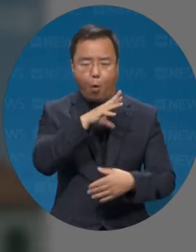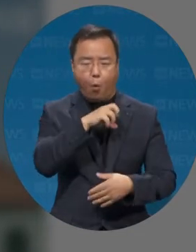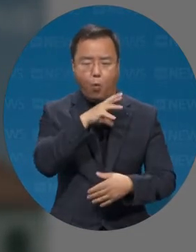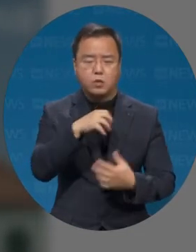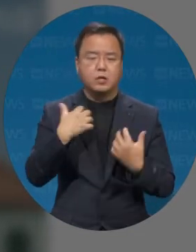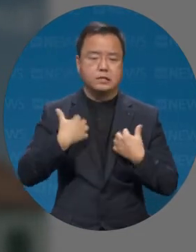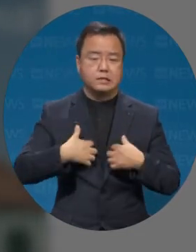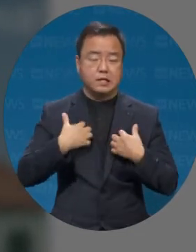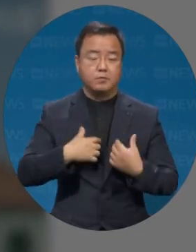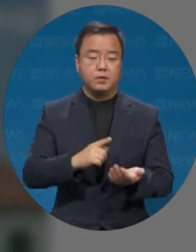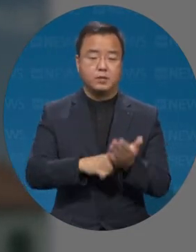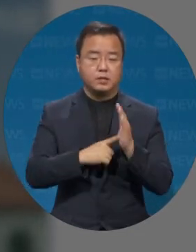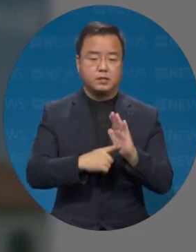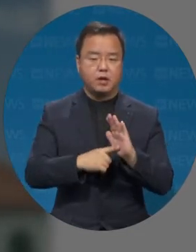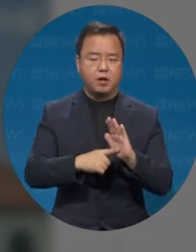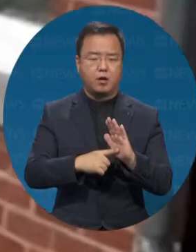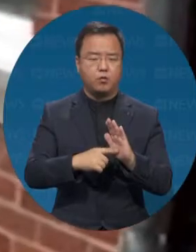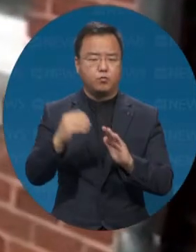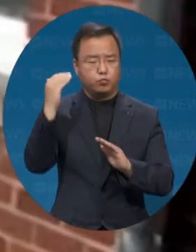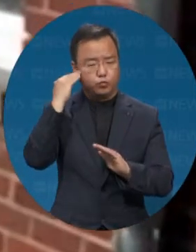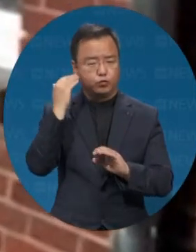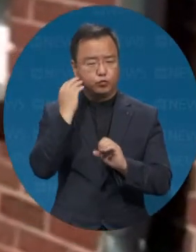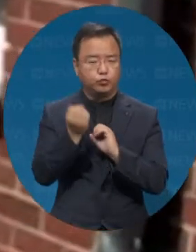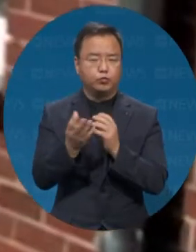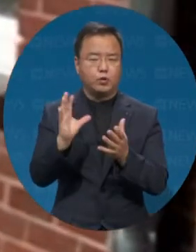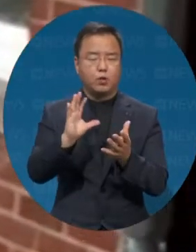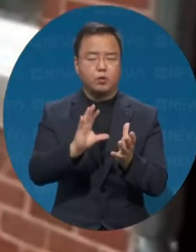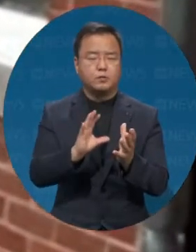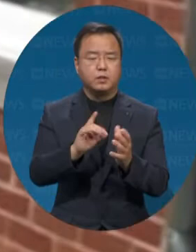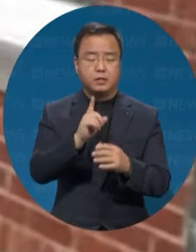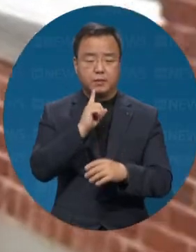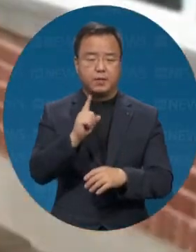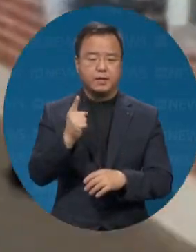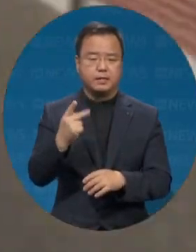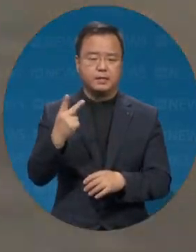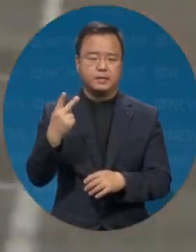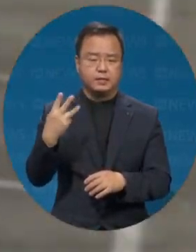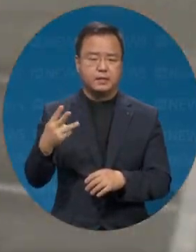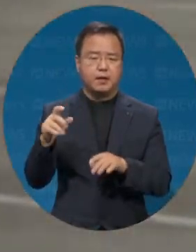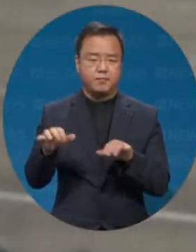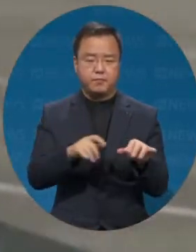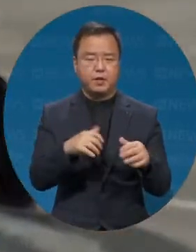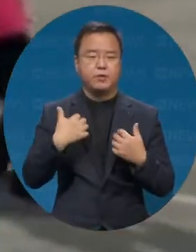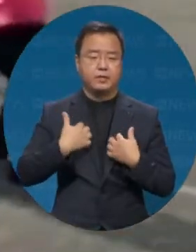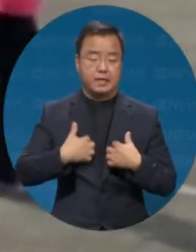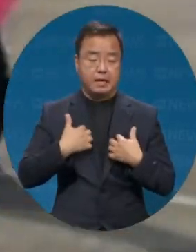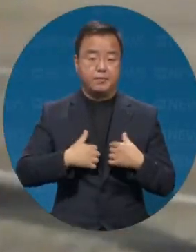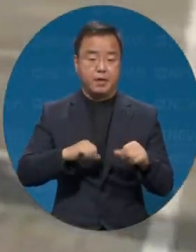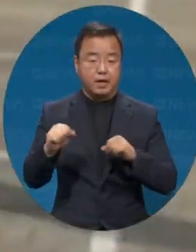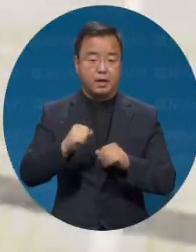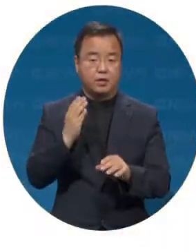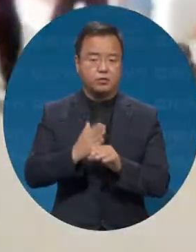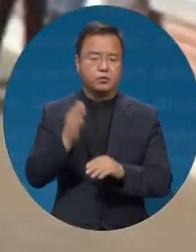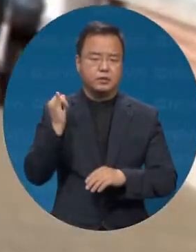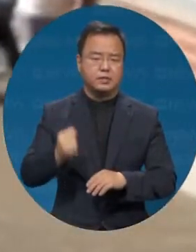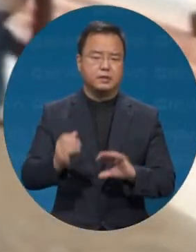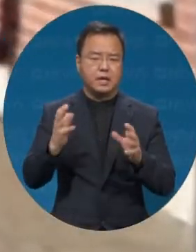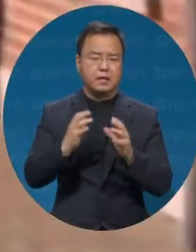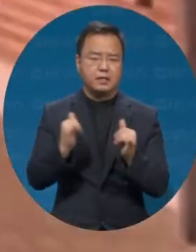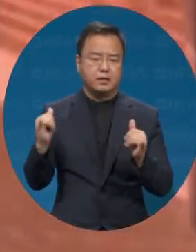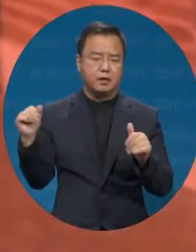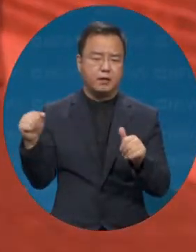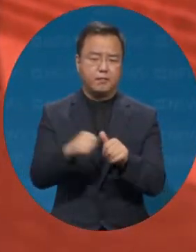나오는 무궁화 꽃이 피었습니다와 유사한 놀이인 1, 2, 3 피아노 게임을 하면서 진 아이를 단체로 때리는